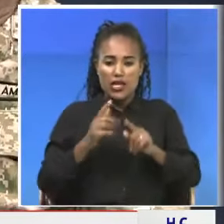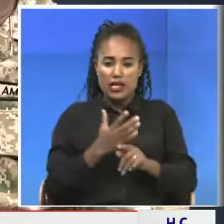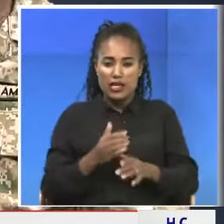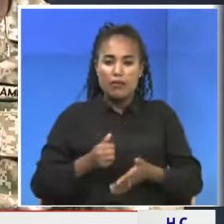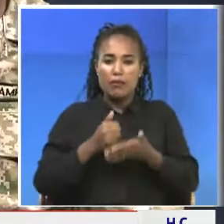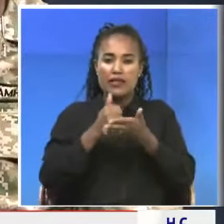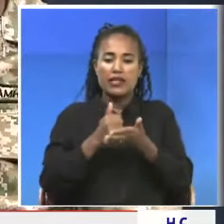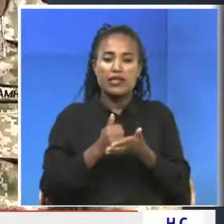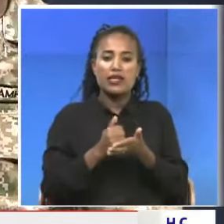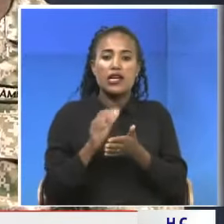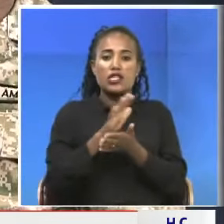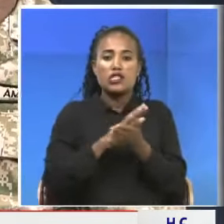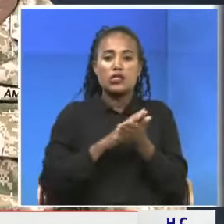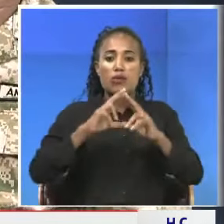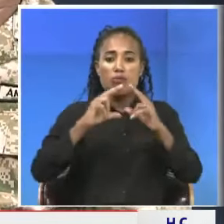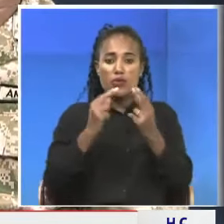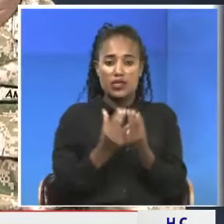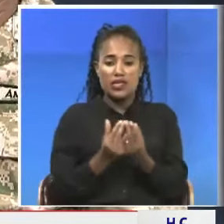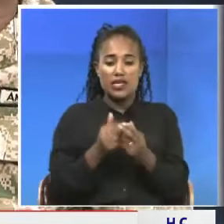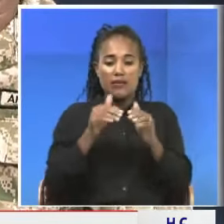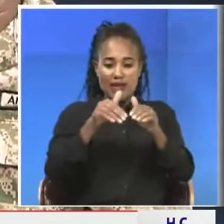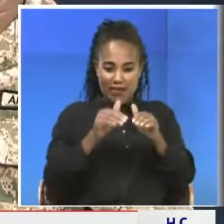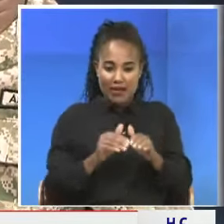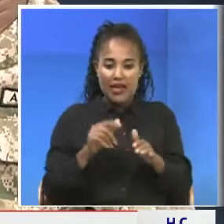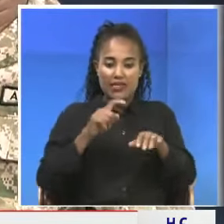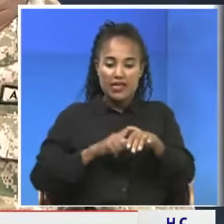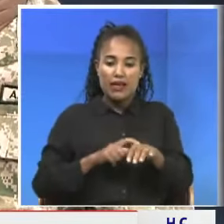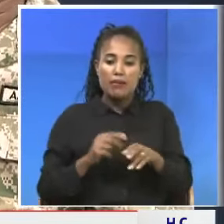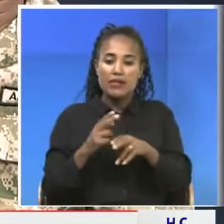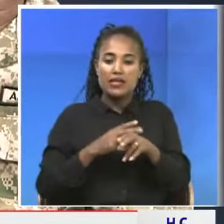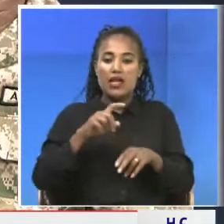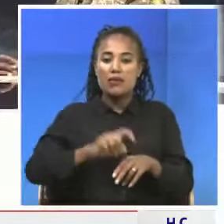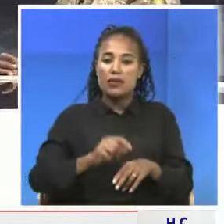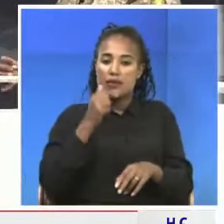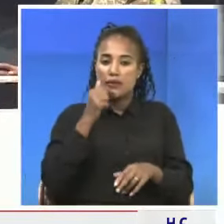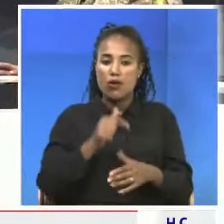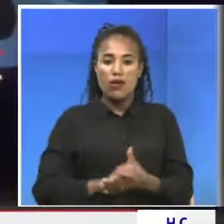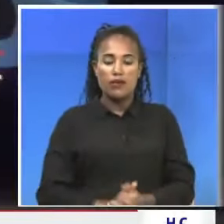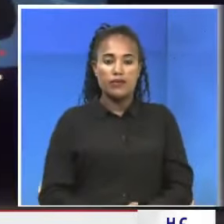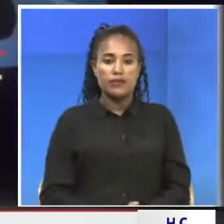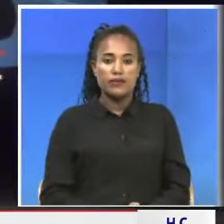ሎጂስቲክሱን በማጠናከር የአሸባሪ ወራሪ ኃይሉን መቀበሪያ ጊዜ ማሳጠር አለበት ብለዋል።